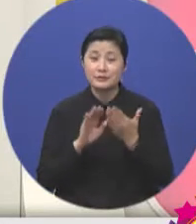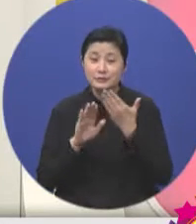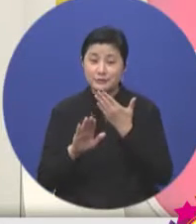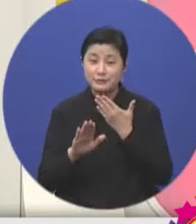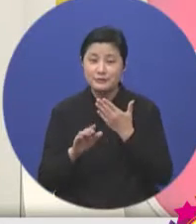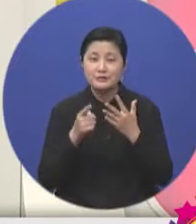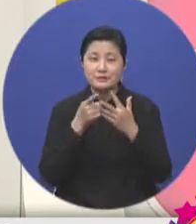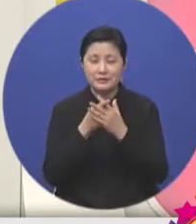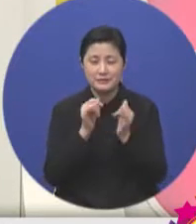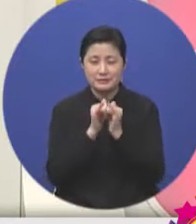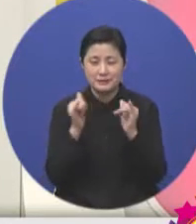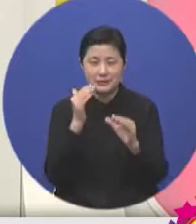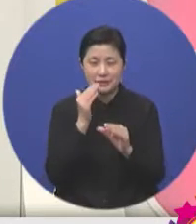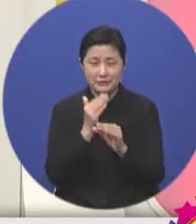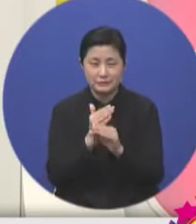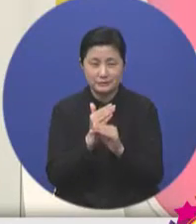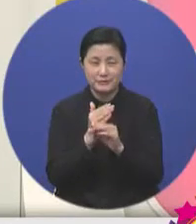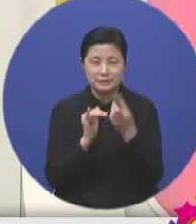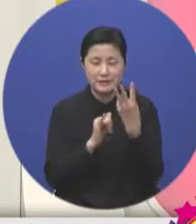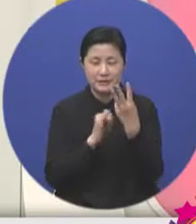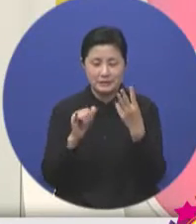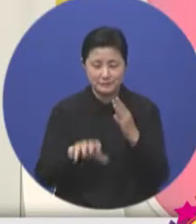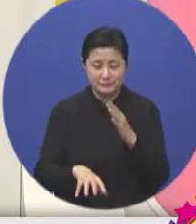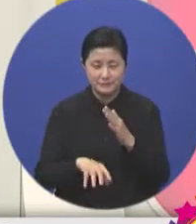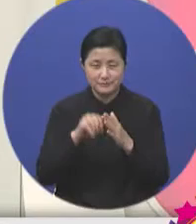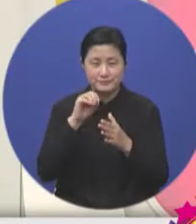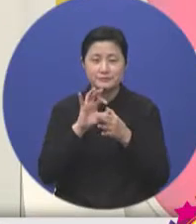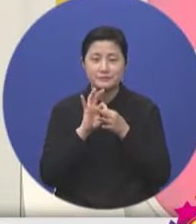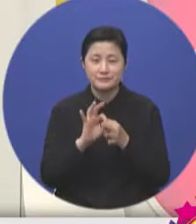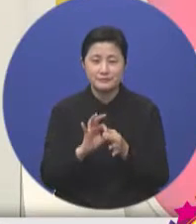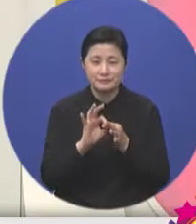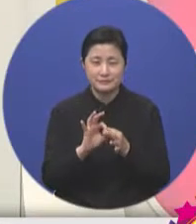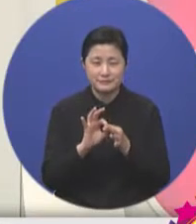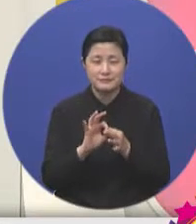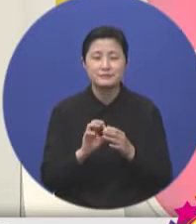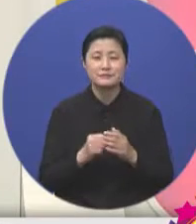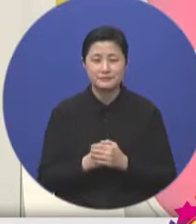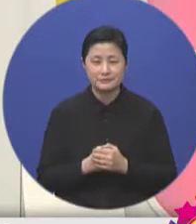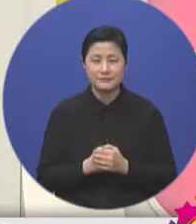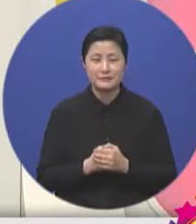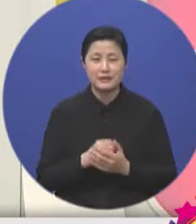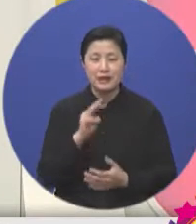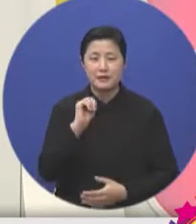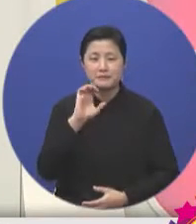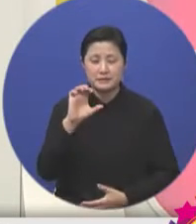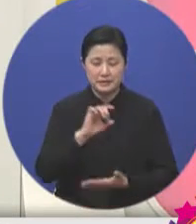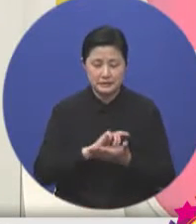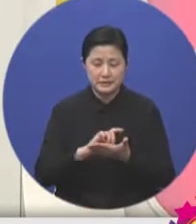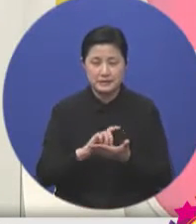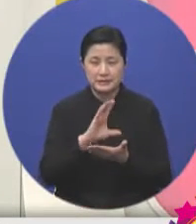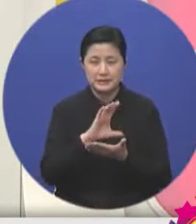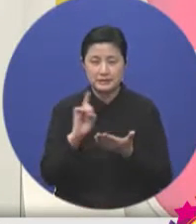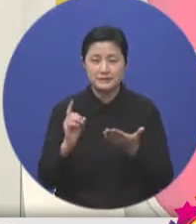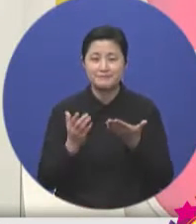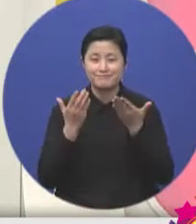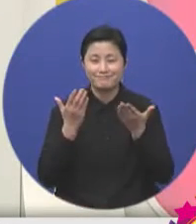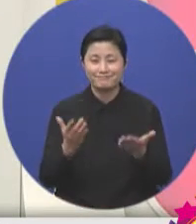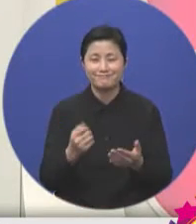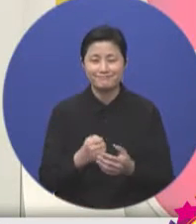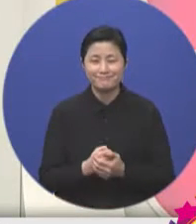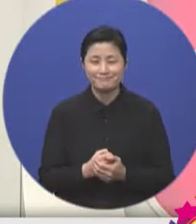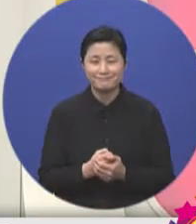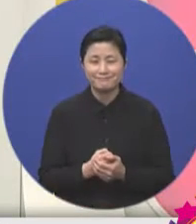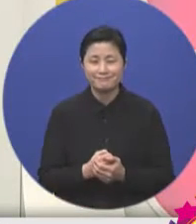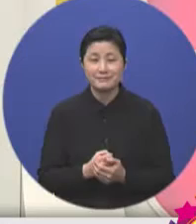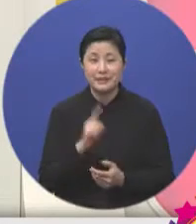네, 정답자 중에는요. 세 분을 또. 세 분을 또. MC CD 사인을 드리고요. 네, 저희 또 MC CD